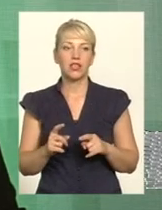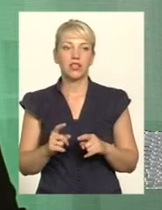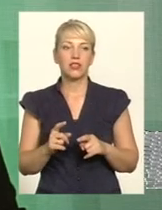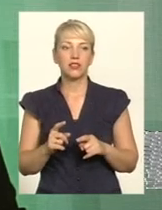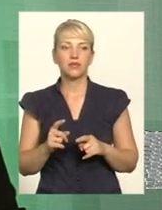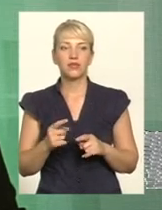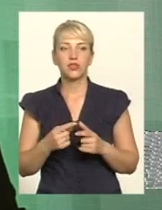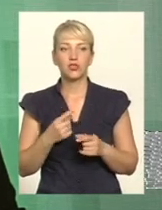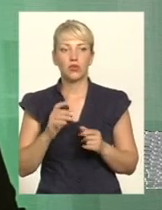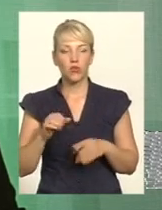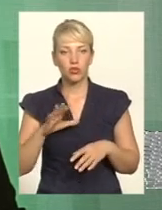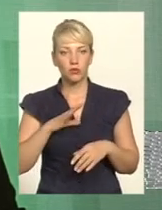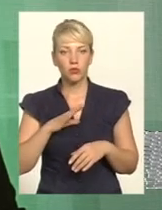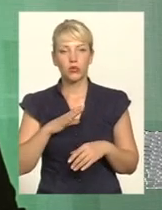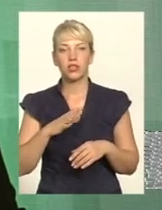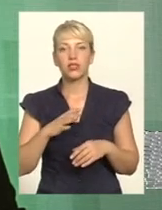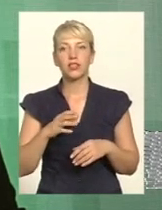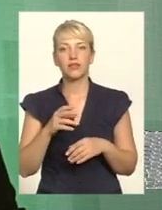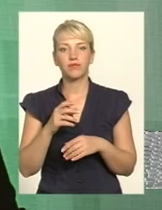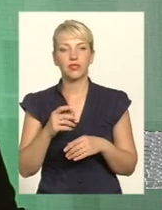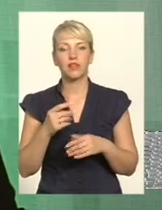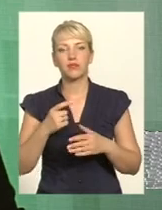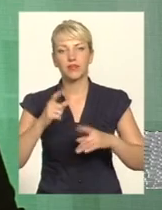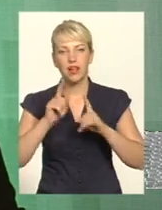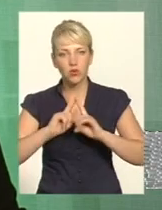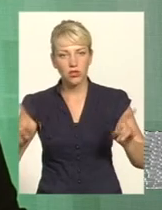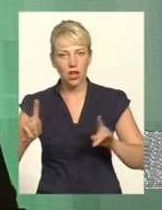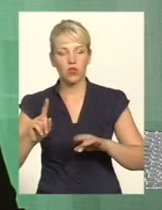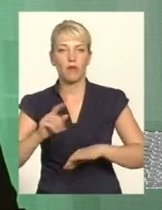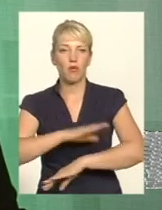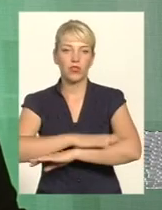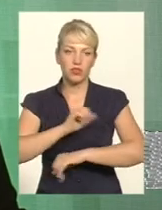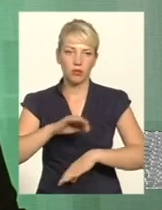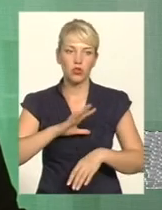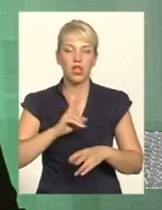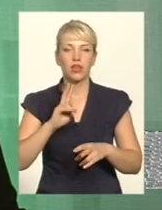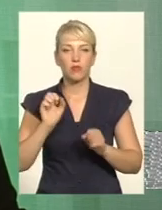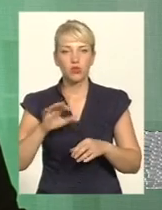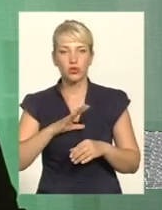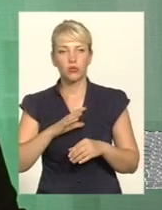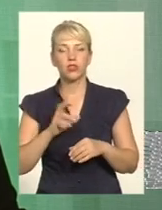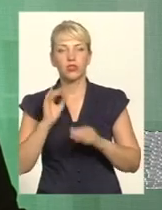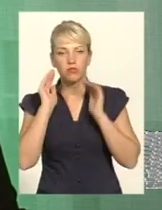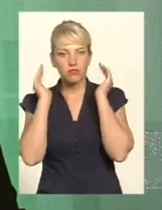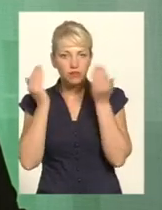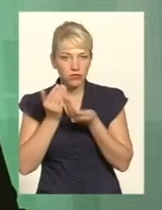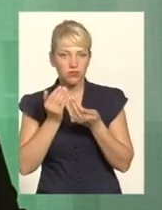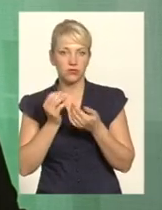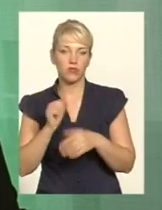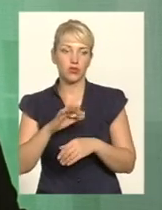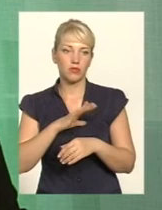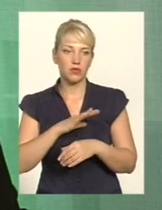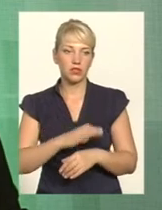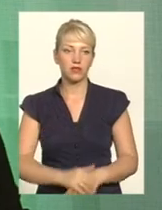якраз може бути схильний до асоціальної поведінки, чи інтровертований, який може бути схильний до аутичності і депресивних